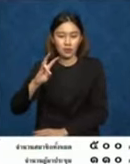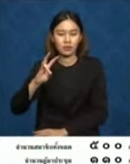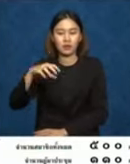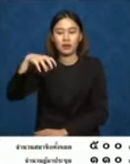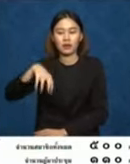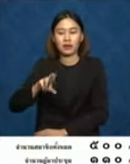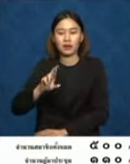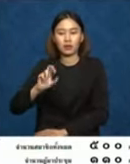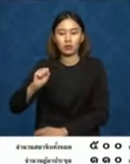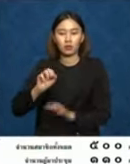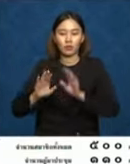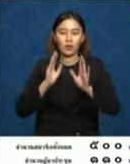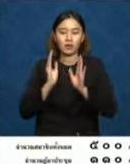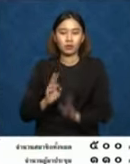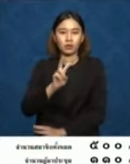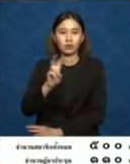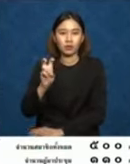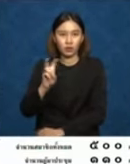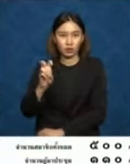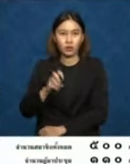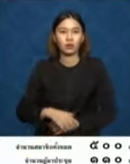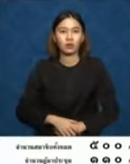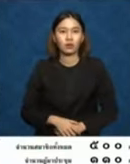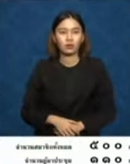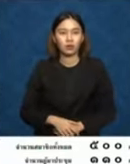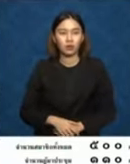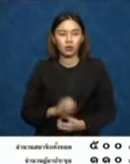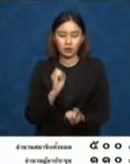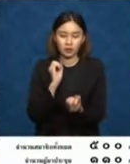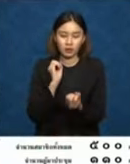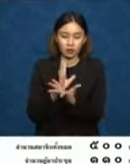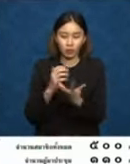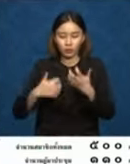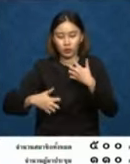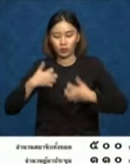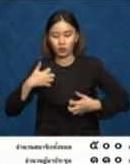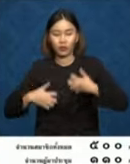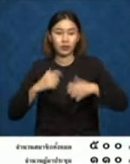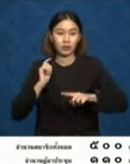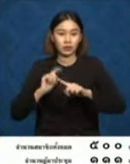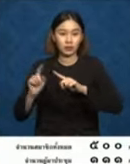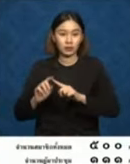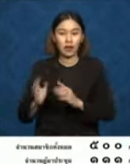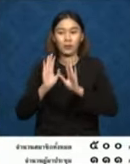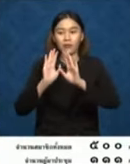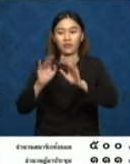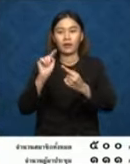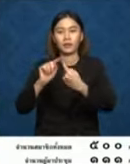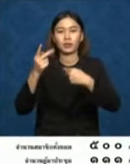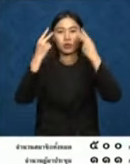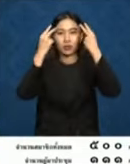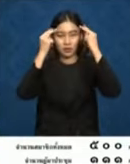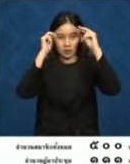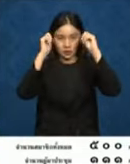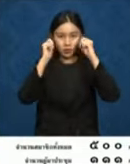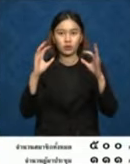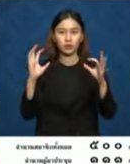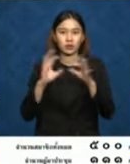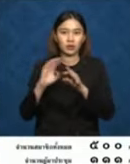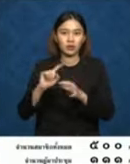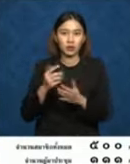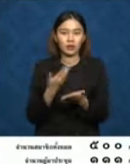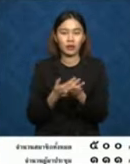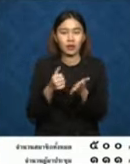าประมาณเกือบ200คนนำเรื่องเดือดร้อนมานำเสนอผ่านไปยังนายกรัฐมนตรีนะครับในเรื่องของ